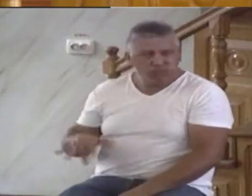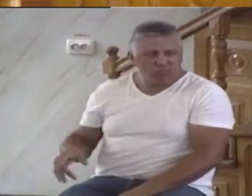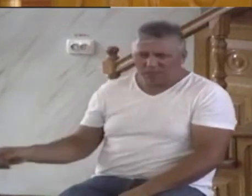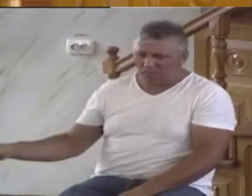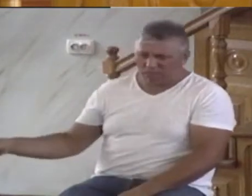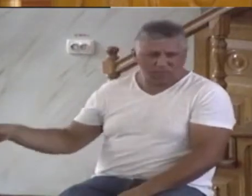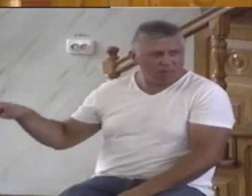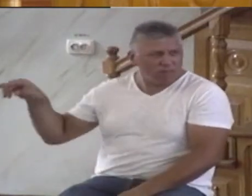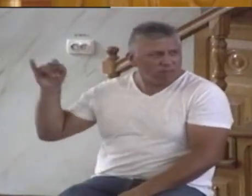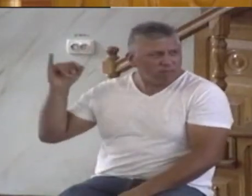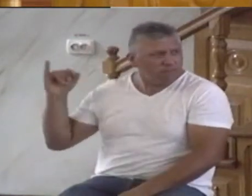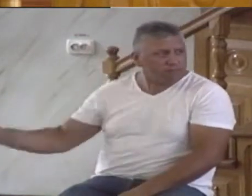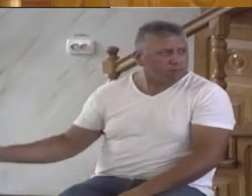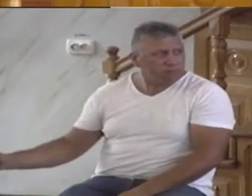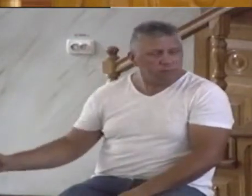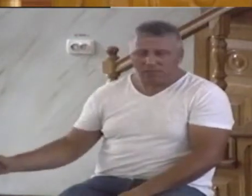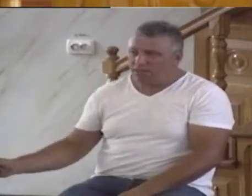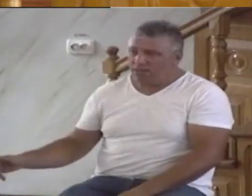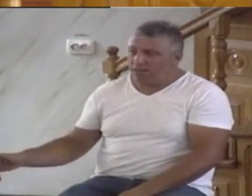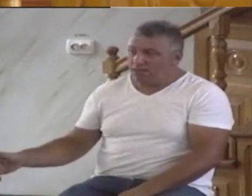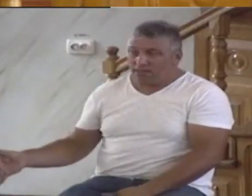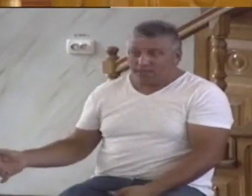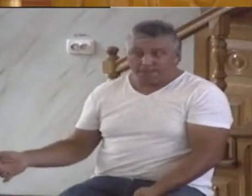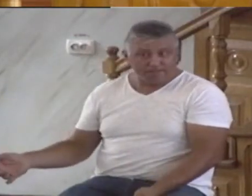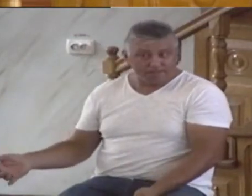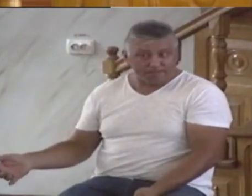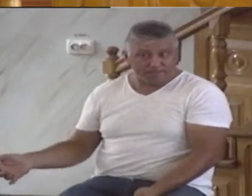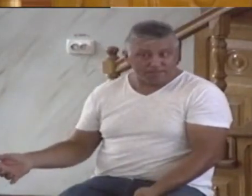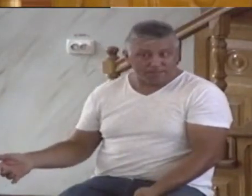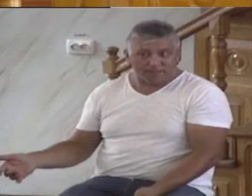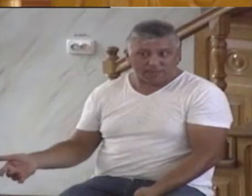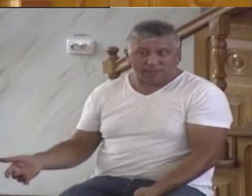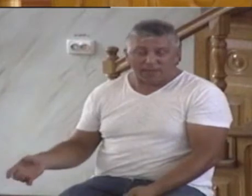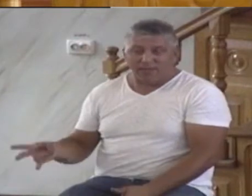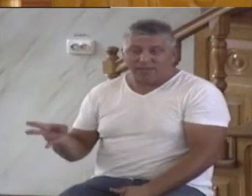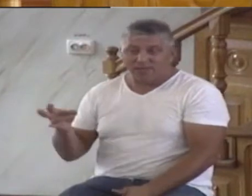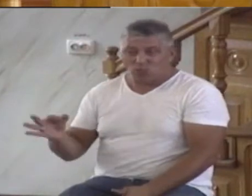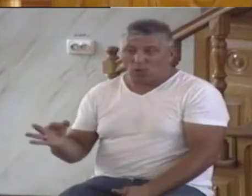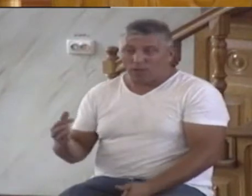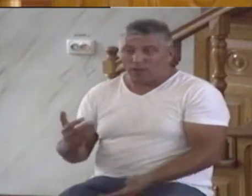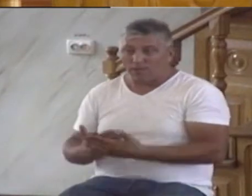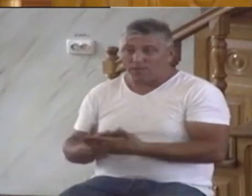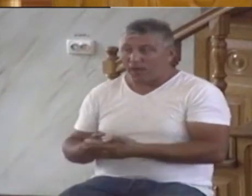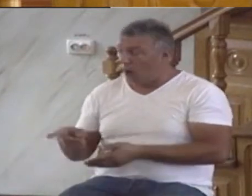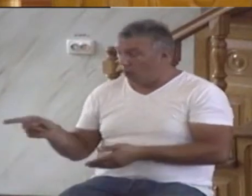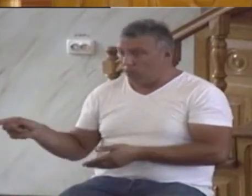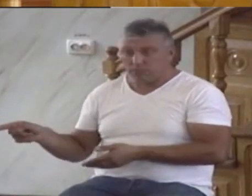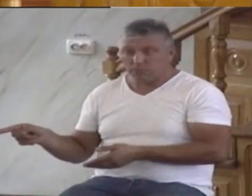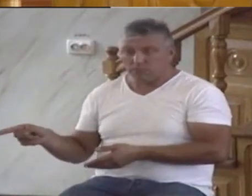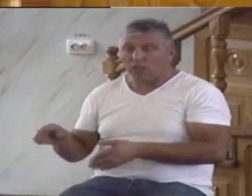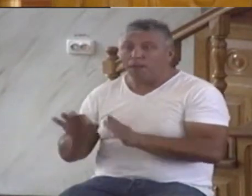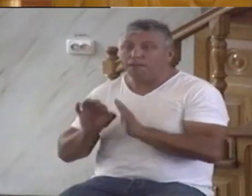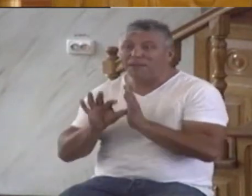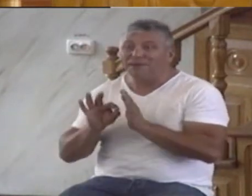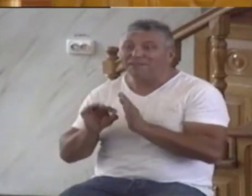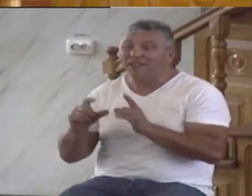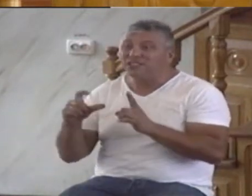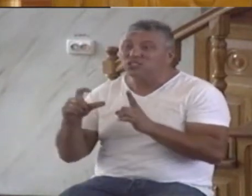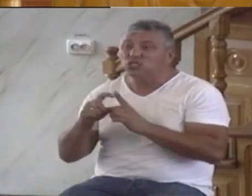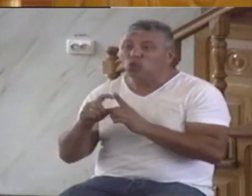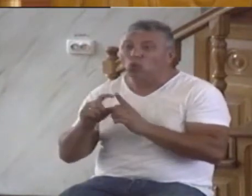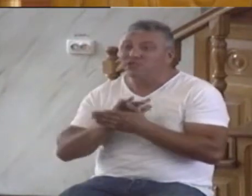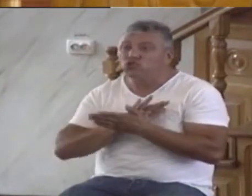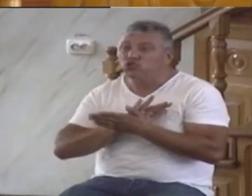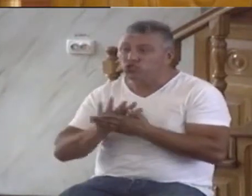вещь сейчас, но всякий, кто решится проповедовать чистое Слово Божие, столкнется